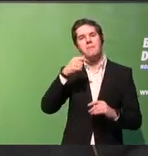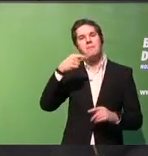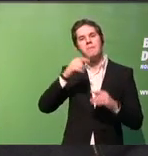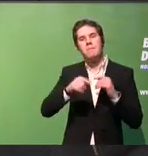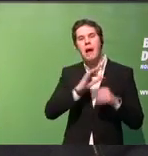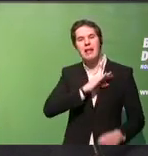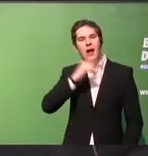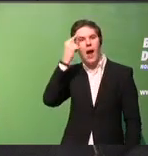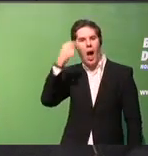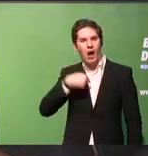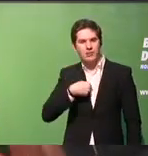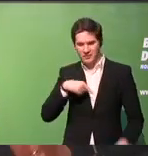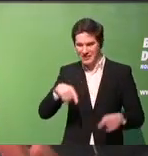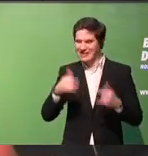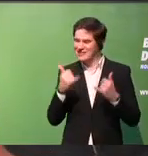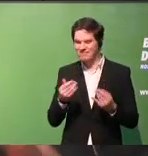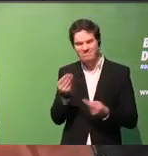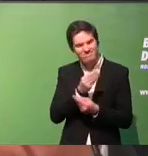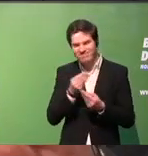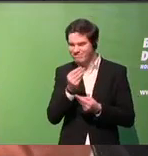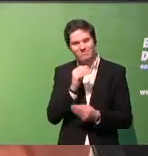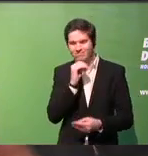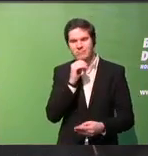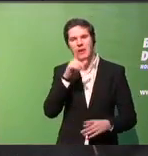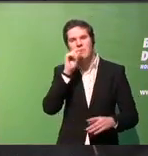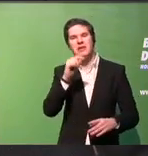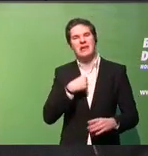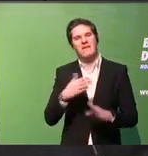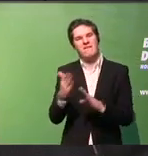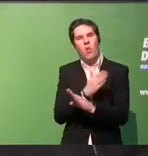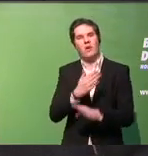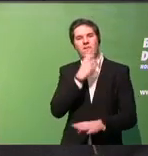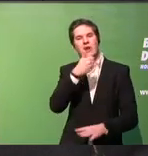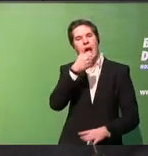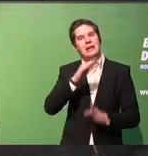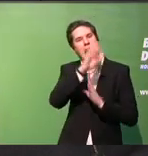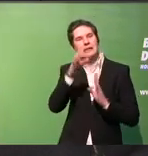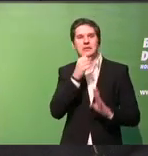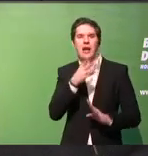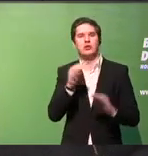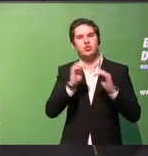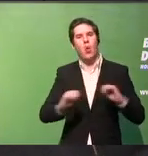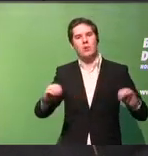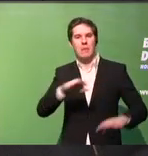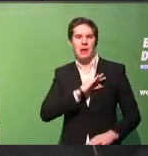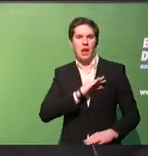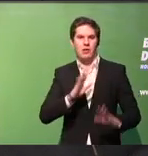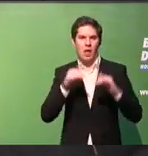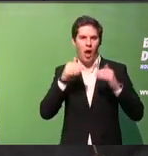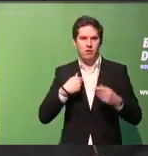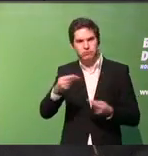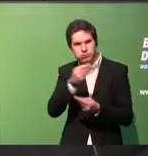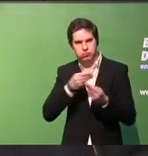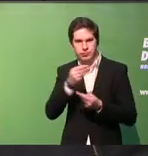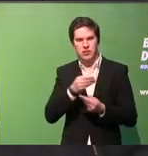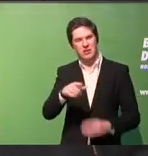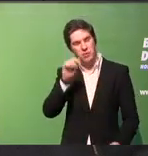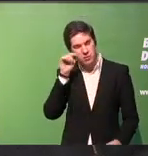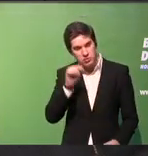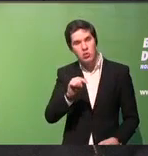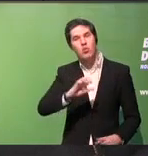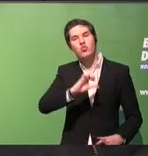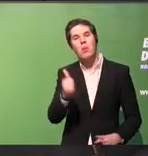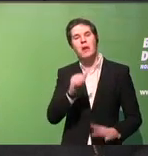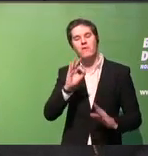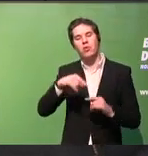der Kommunalwahl nochmal eintägig einen großen Sonderparteitag machen möchten, wo wir erstens uns nochmal wirklich auf die Kommunalwahl